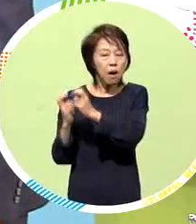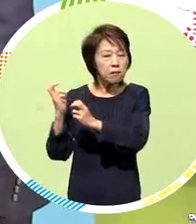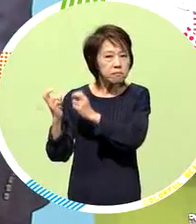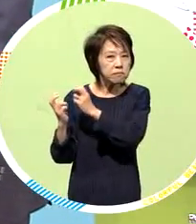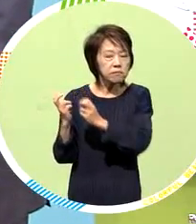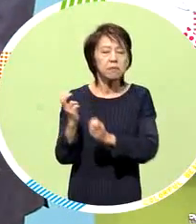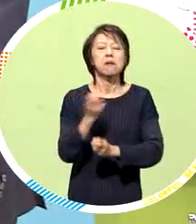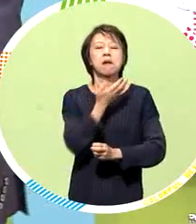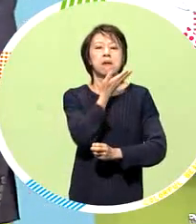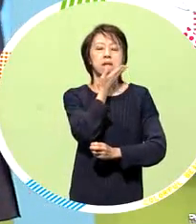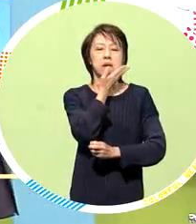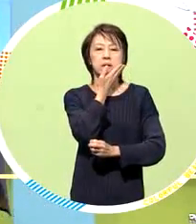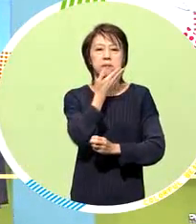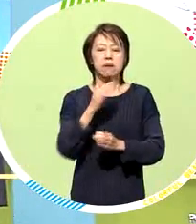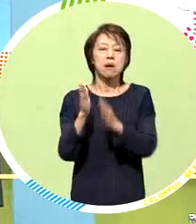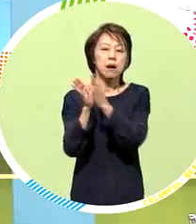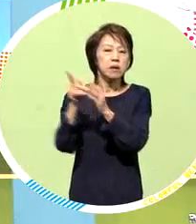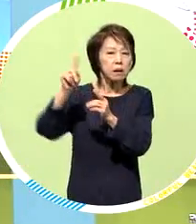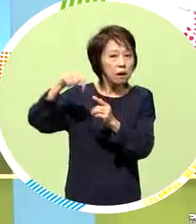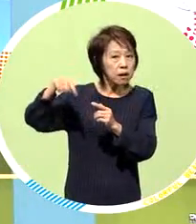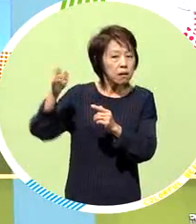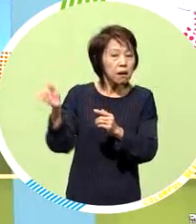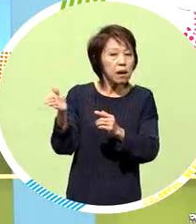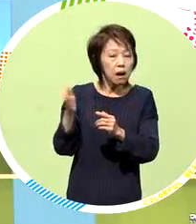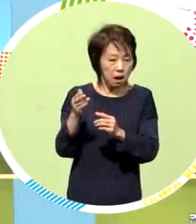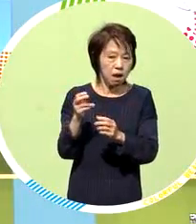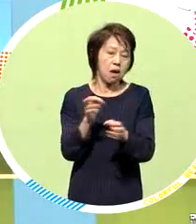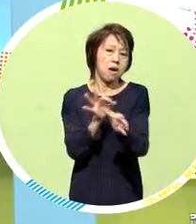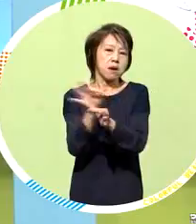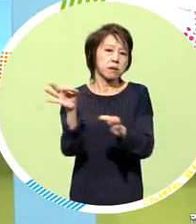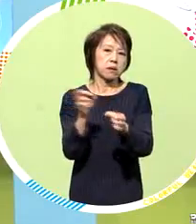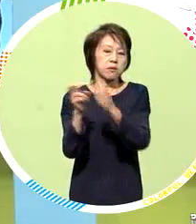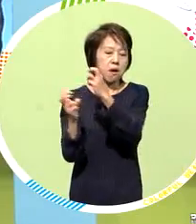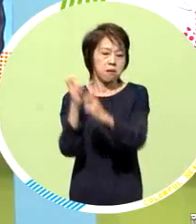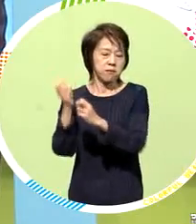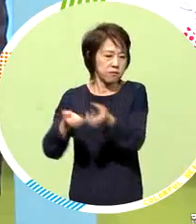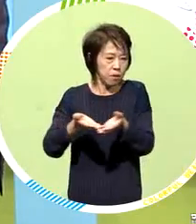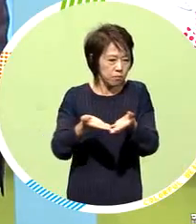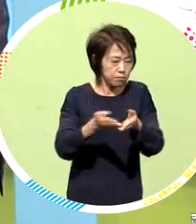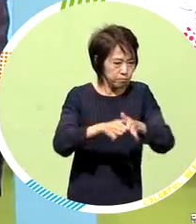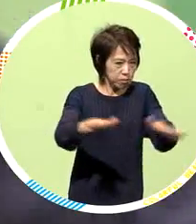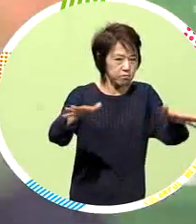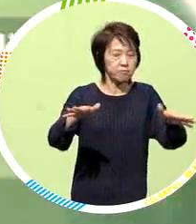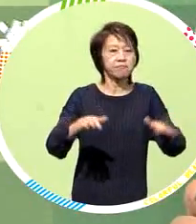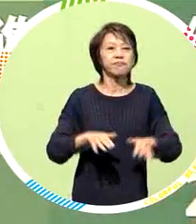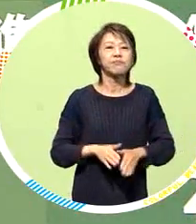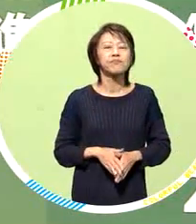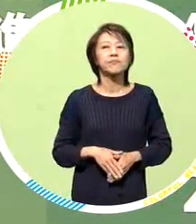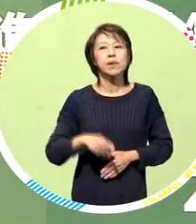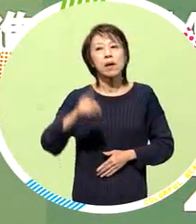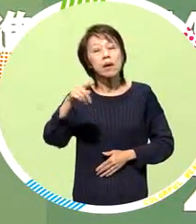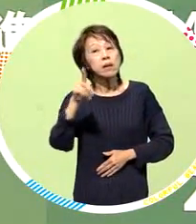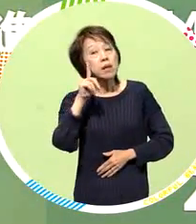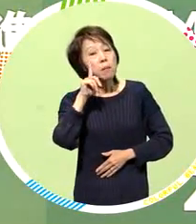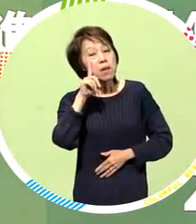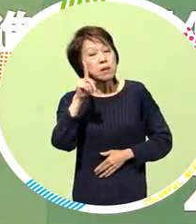大事なことながらから経済に回していくんださーいってみたい神奈川のなんでしょうかああああああ